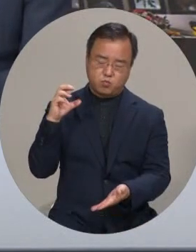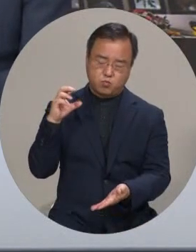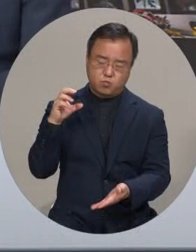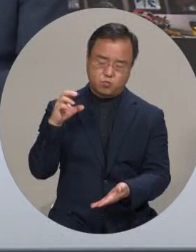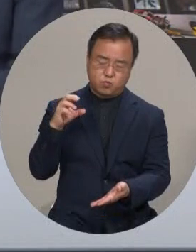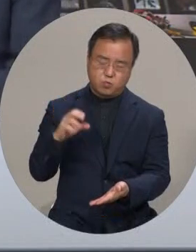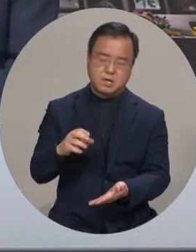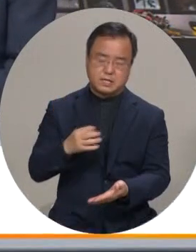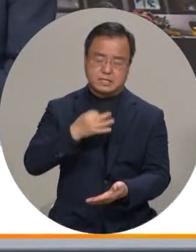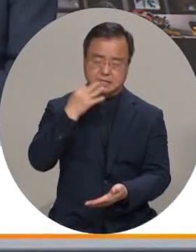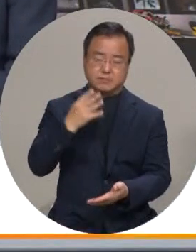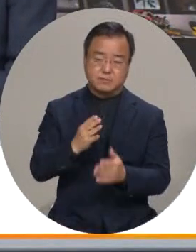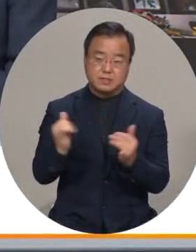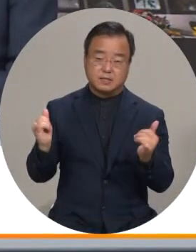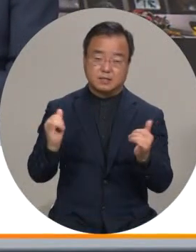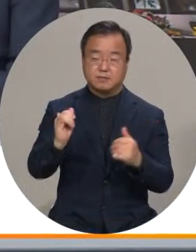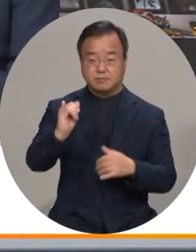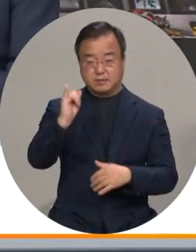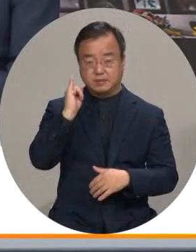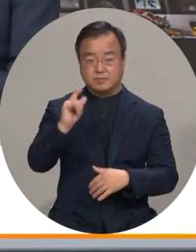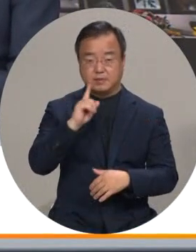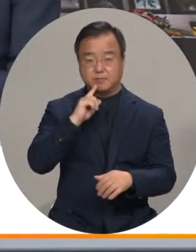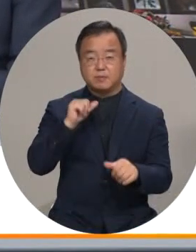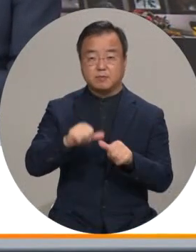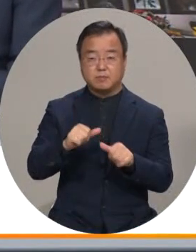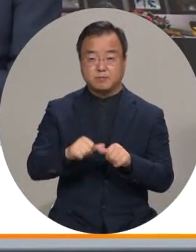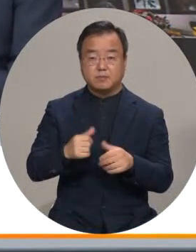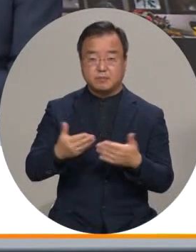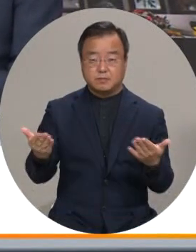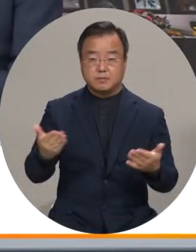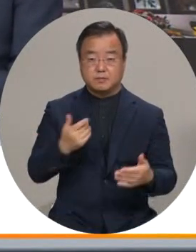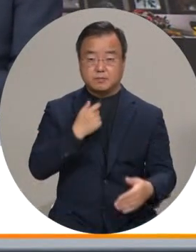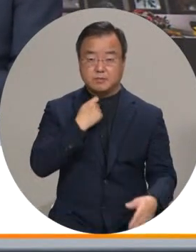많이 계십니다 어떤 말씀을 해 주실 수